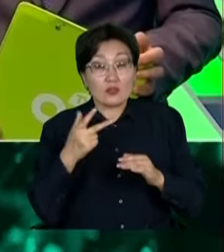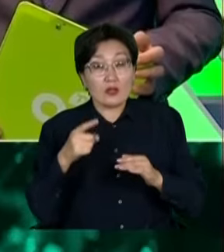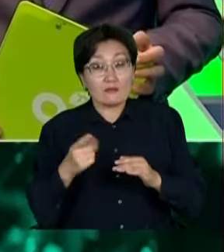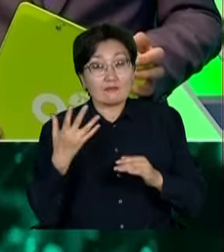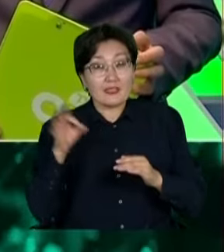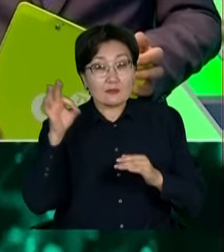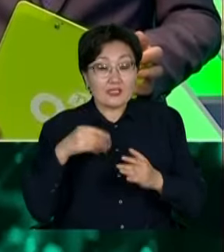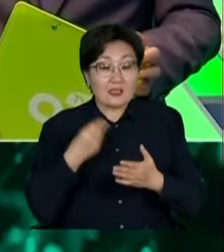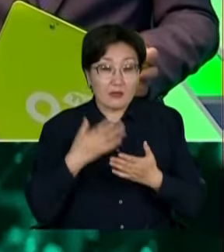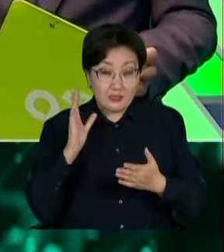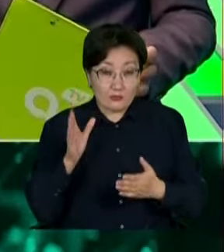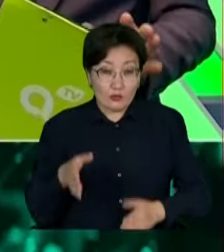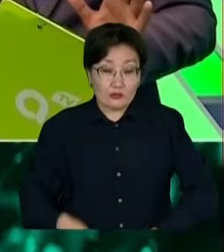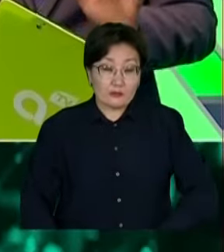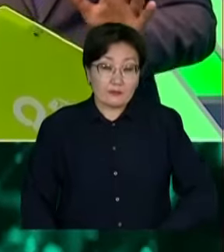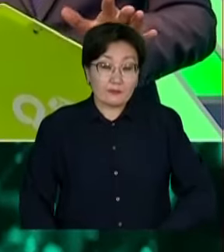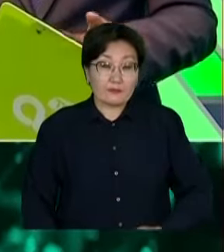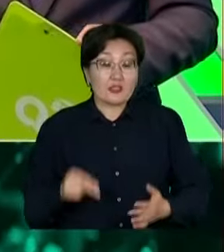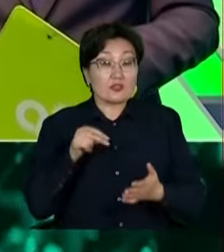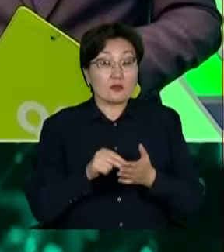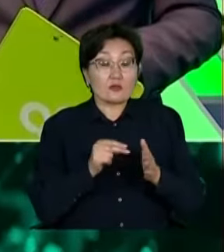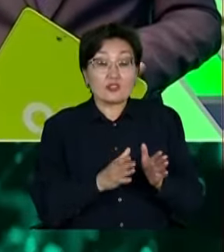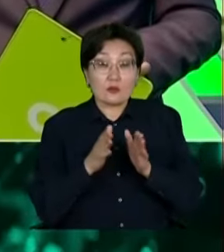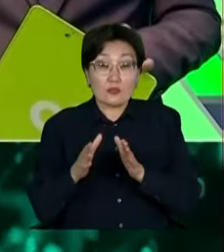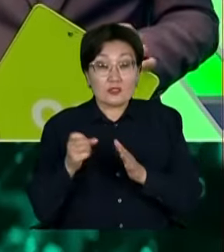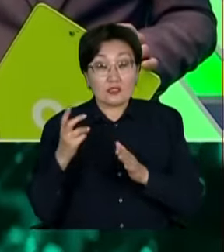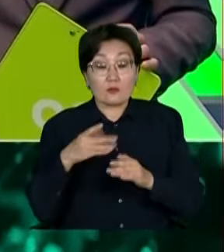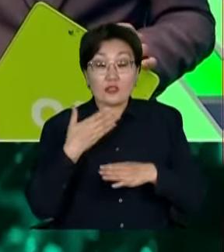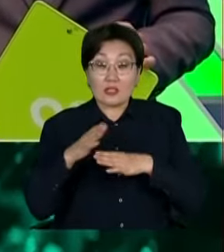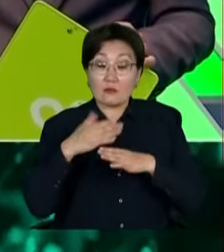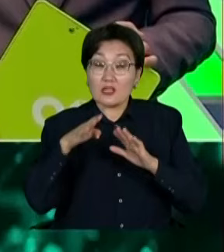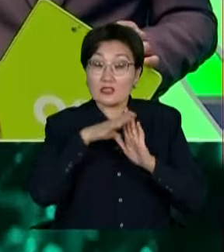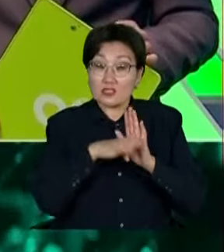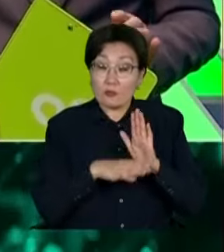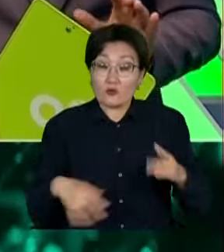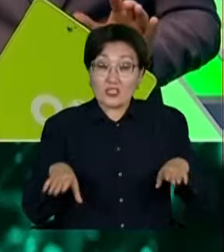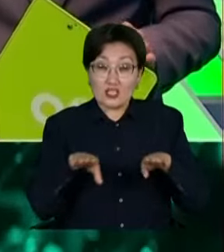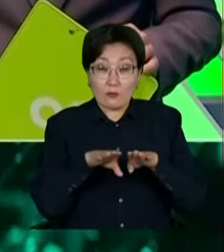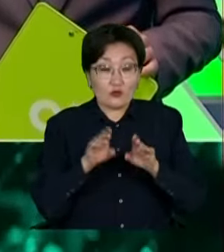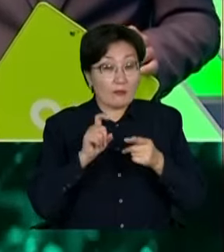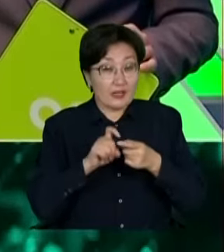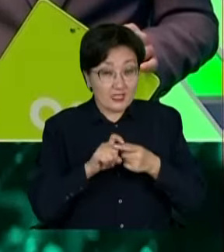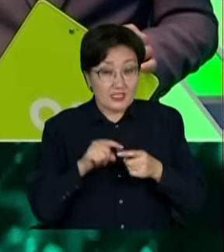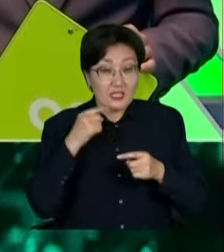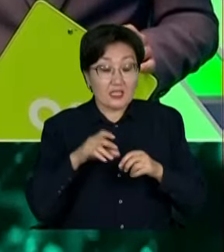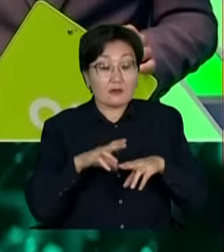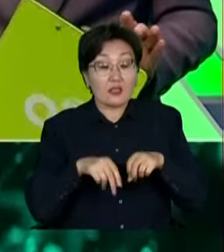3-5%-ға қымбаттайды. Бағаның тұрақталуы кейбір ипотекалық бағдарламалардың жабылуына байланысты дейді сарапшы. Алайда